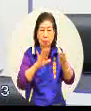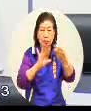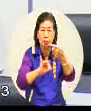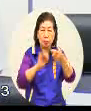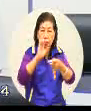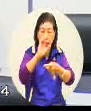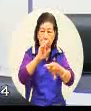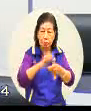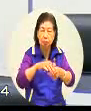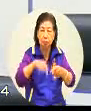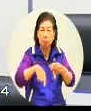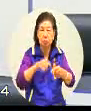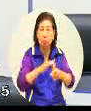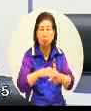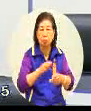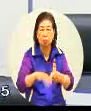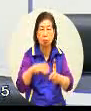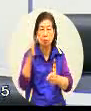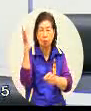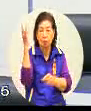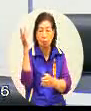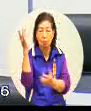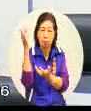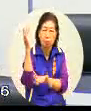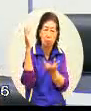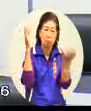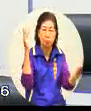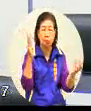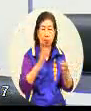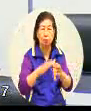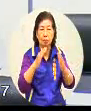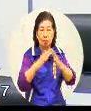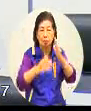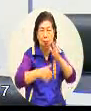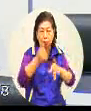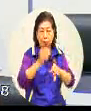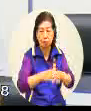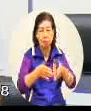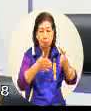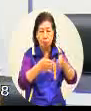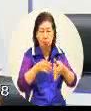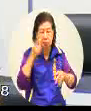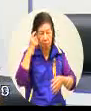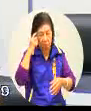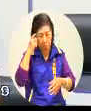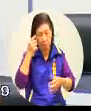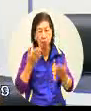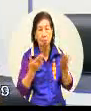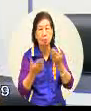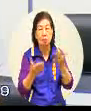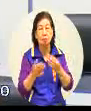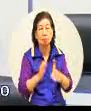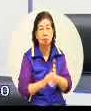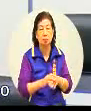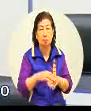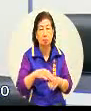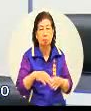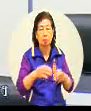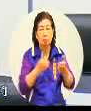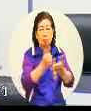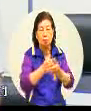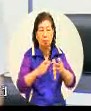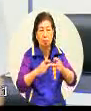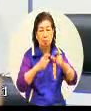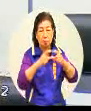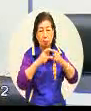情咧无符合民意啊，吼、哦，啊，所以请市长吼、哦、做一个慎重的考虑吼，啊，甲乡亲吼答复一下咧，啊，请市长， 请